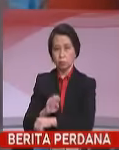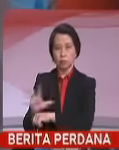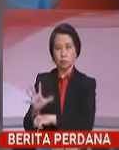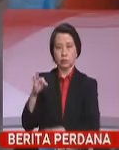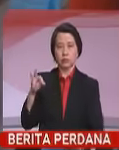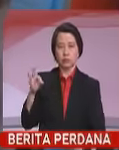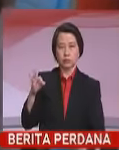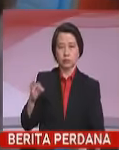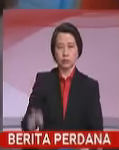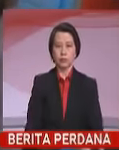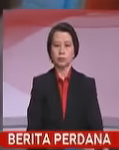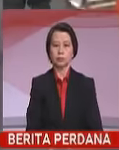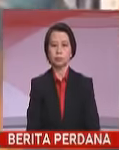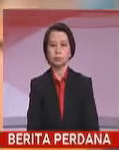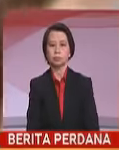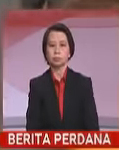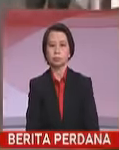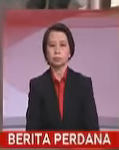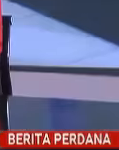COVID-19.